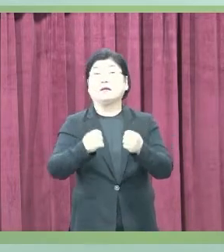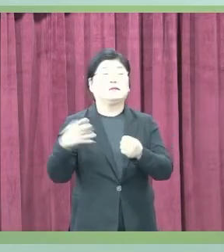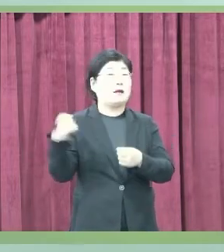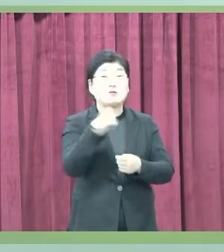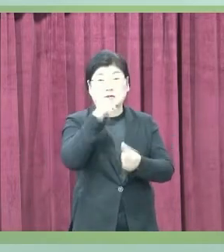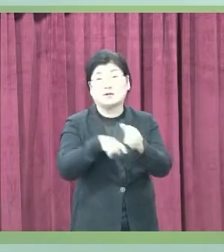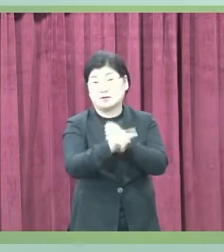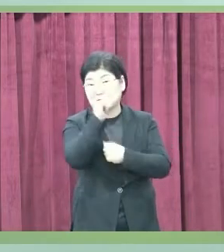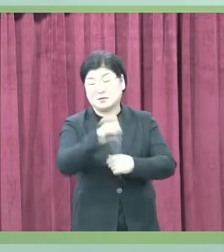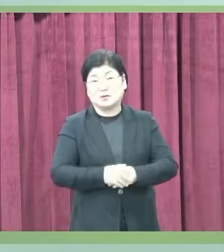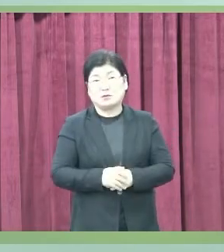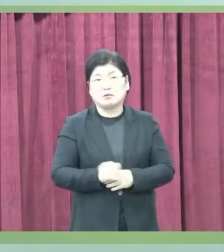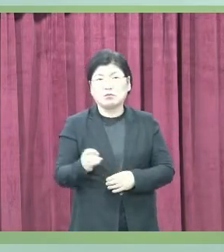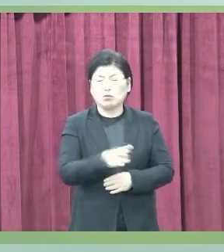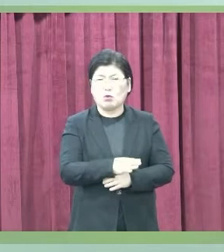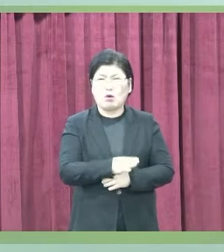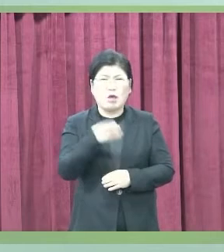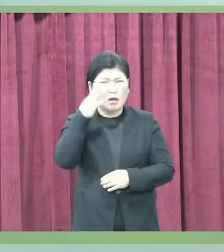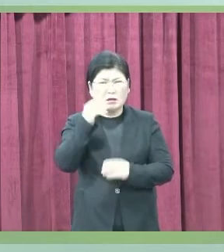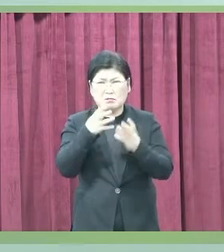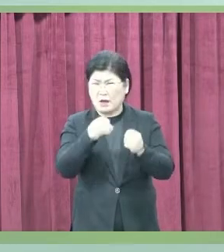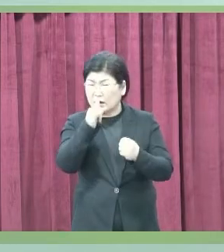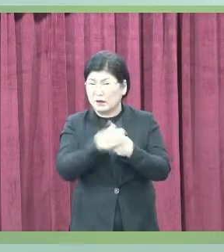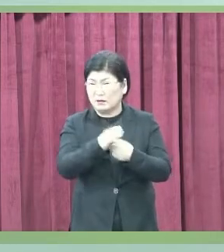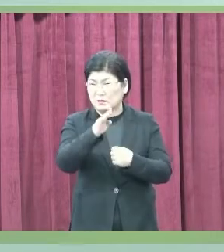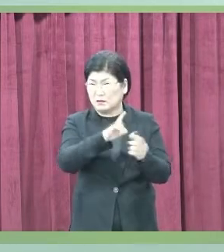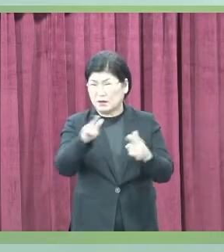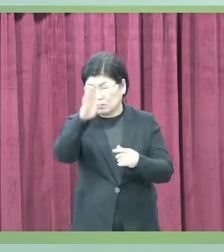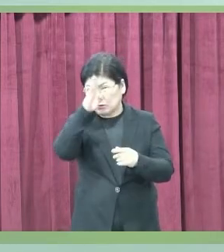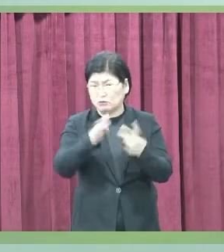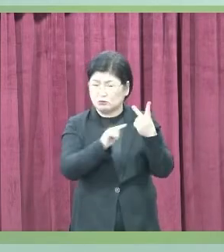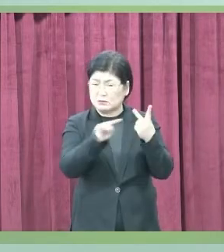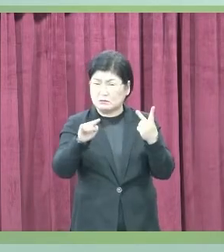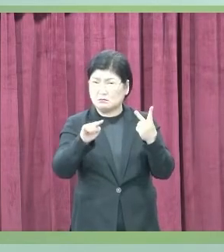이 고지혈증도 2명 중에 1명이 갖고 있고요. 여기 보시면.